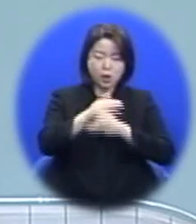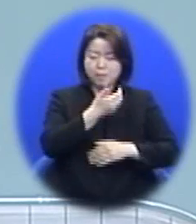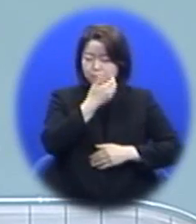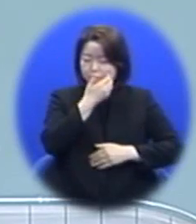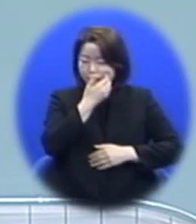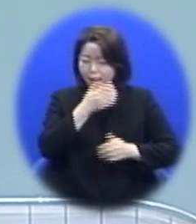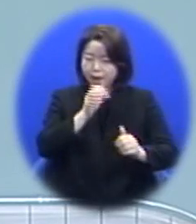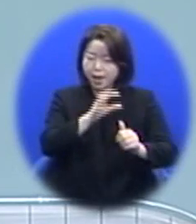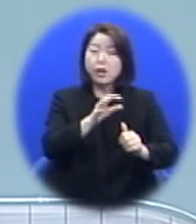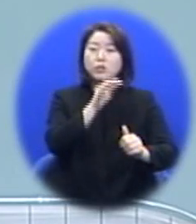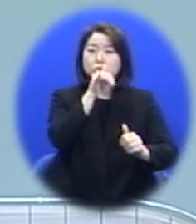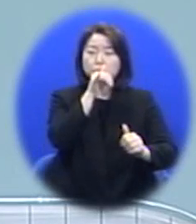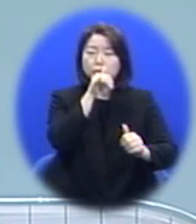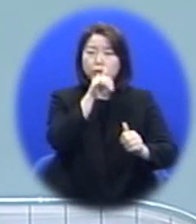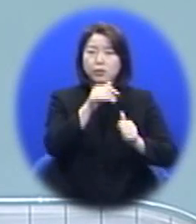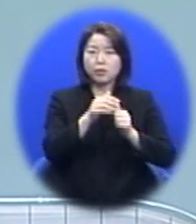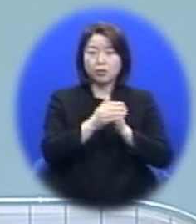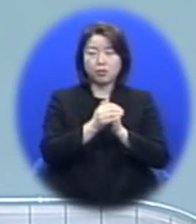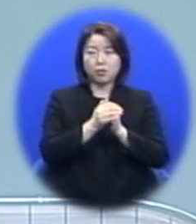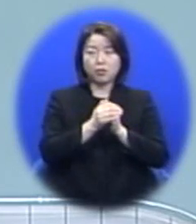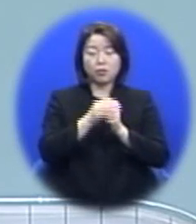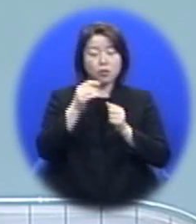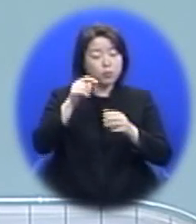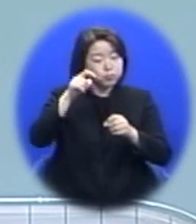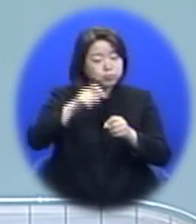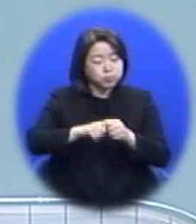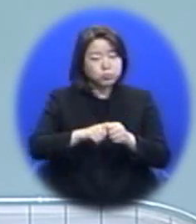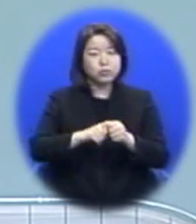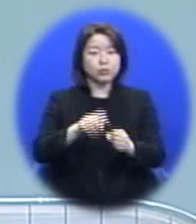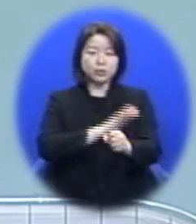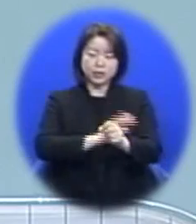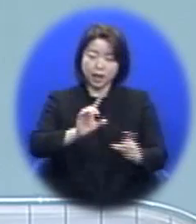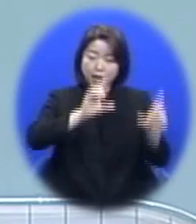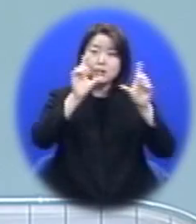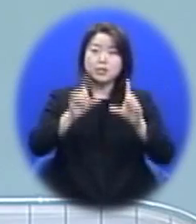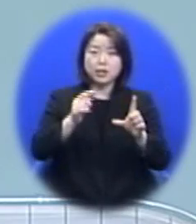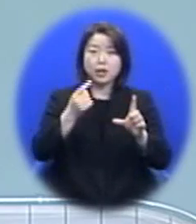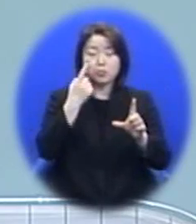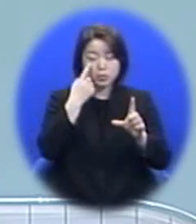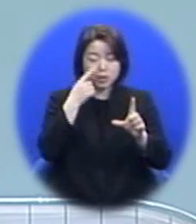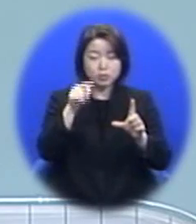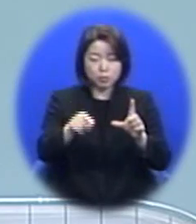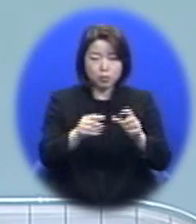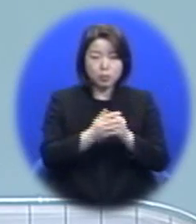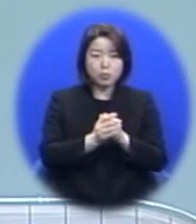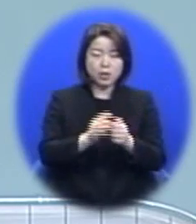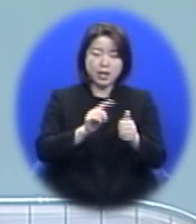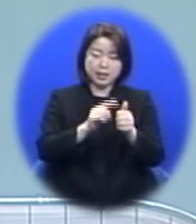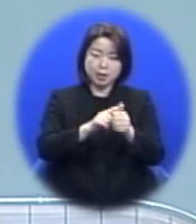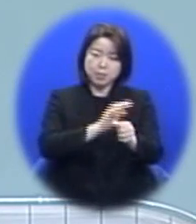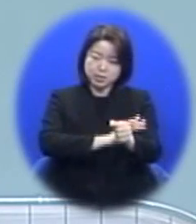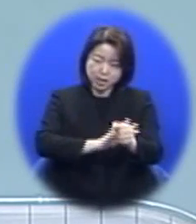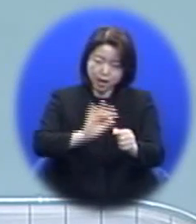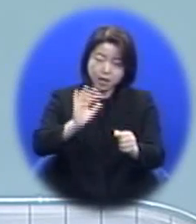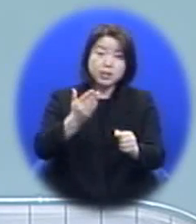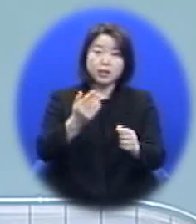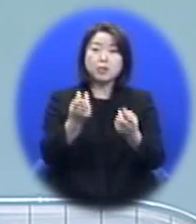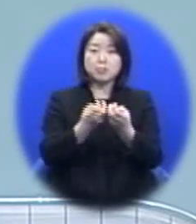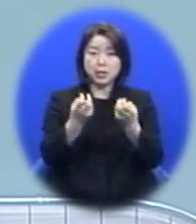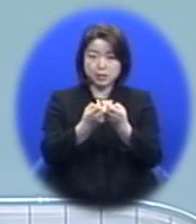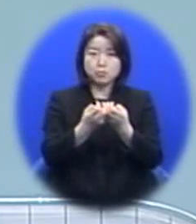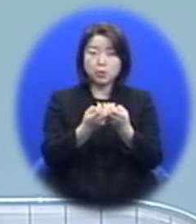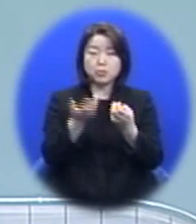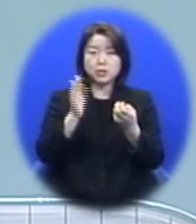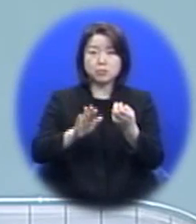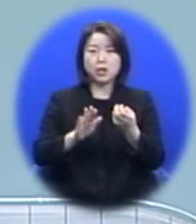줍니다. 잘 살아보자는 거고 남편 잘 되게 해보자는 거지만 이미 남편은